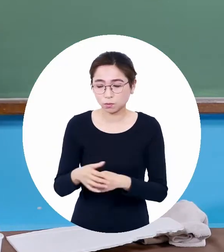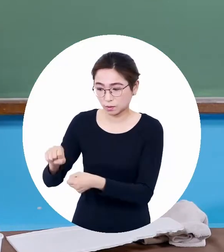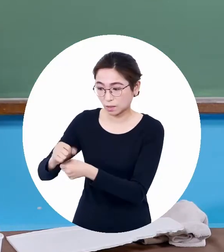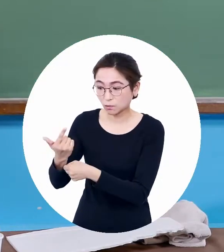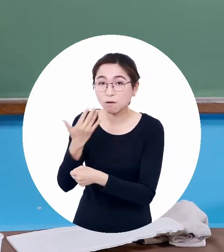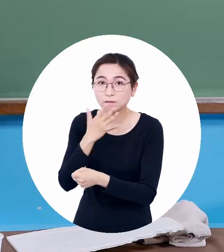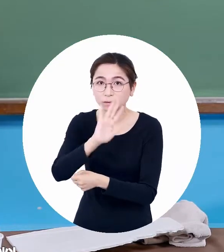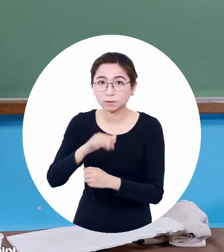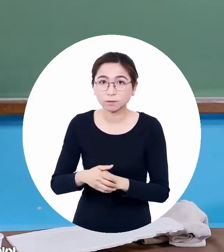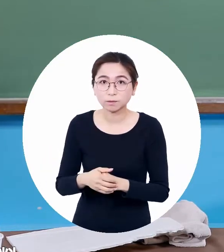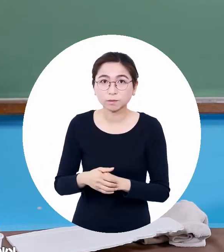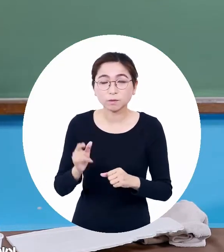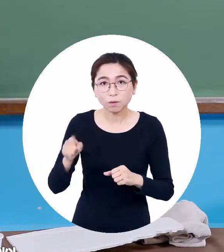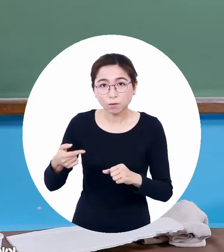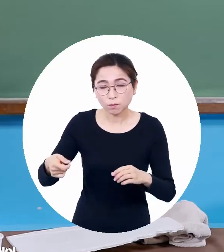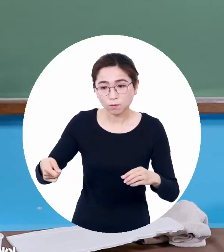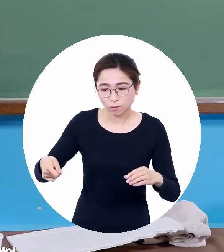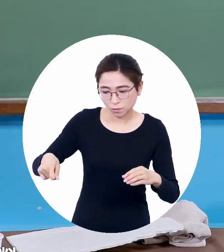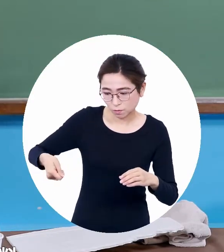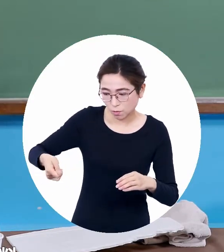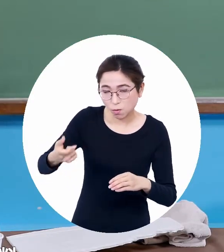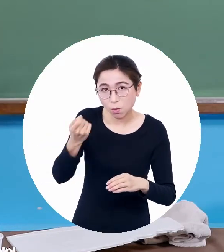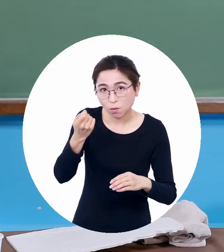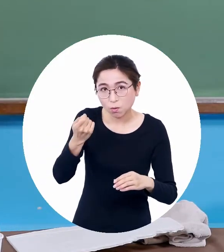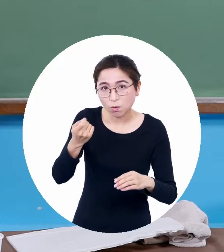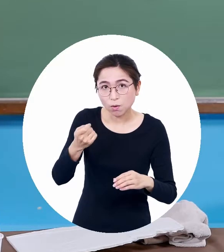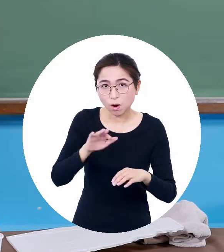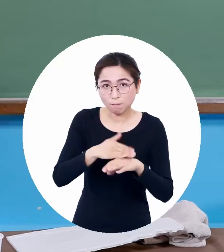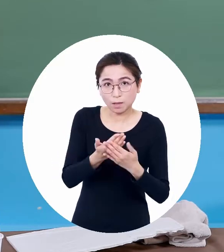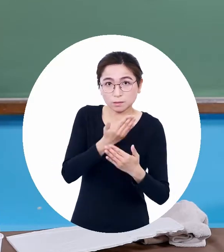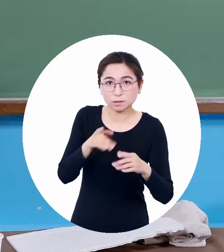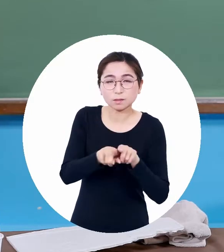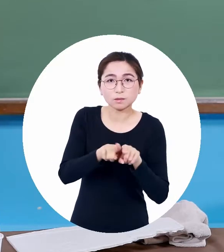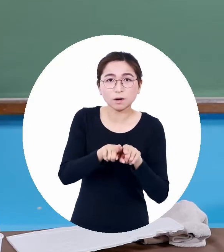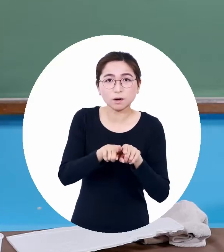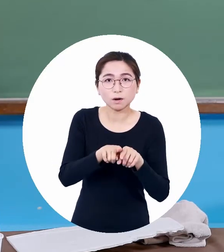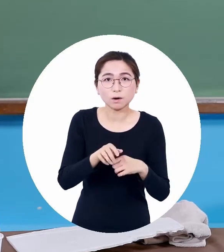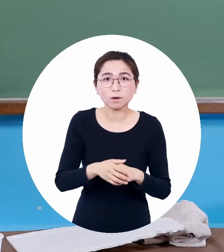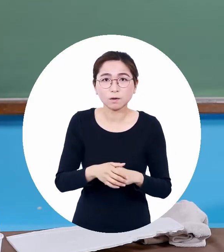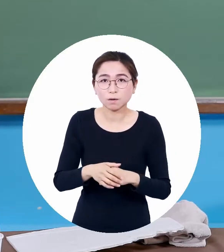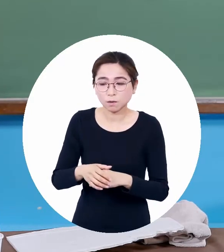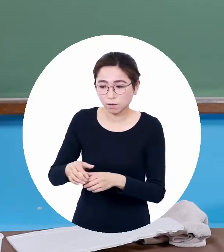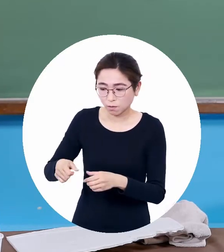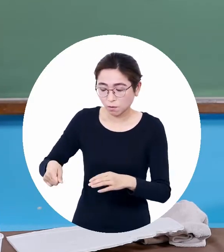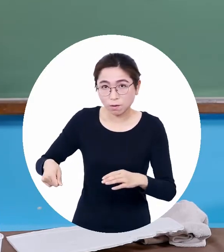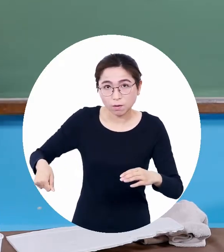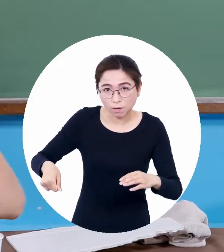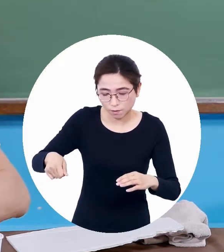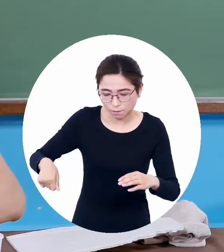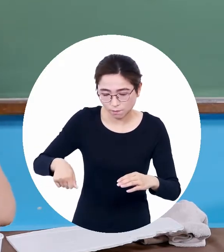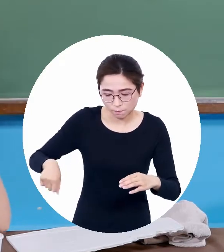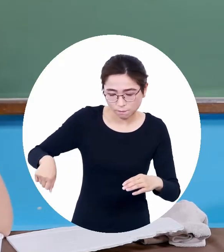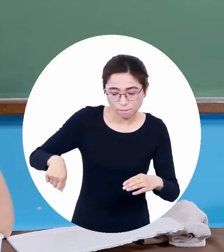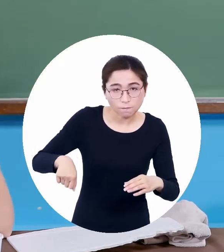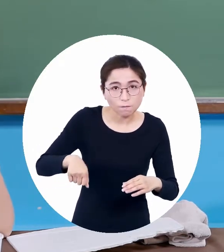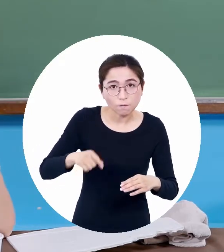要太多嘛。如果印多幾張，係要多少少啦。咁亦都好似頭先個步驟咁啦，成個墨碌沾滿曬墨